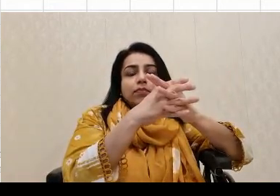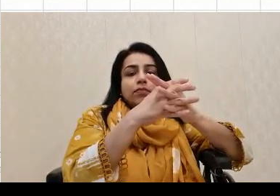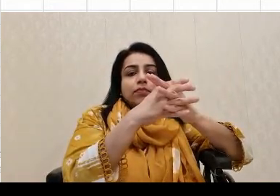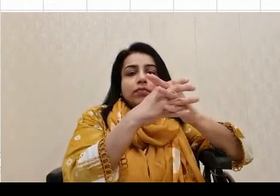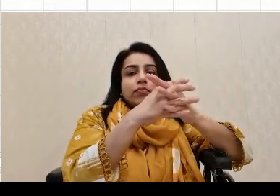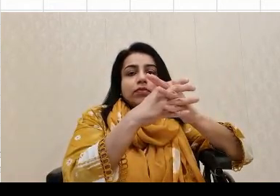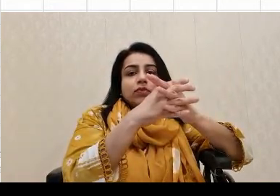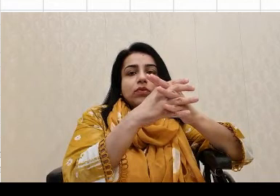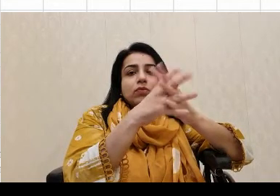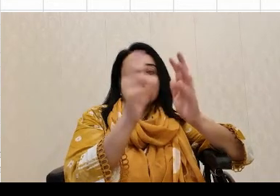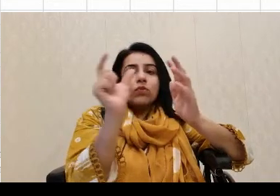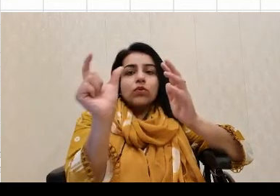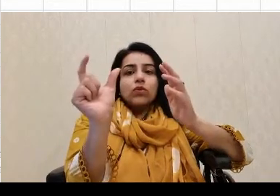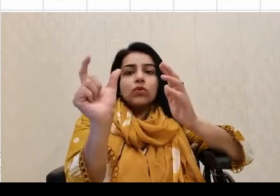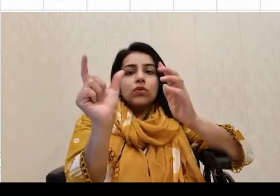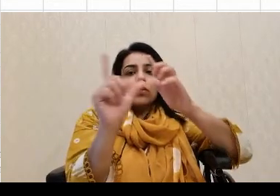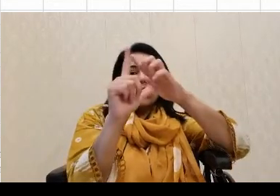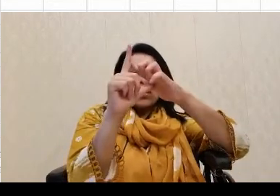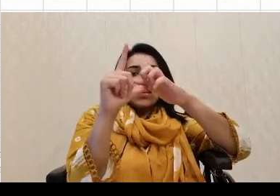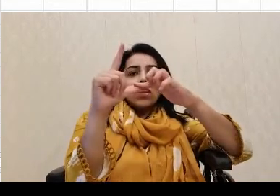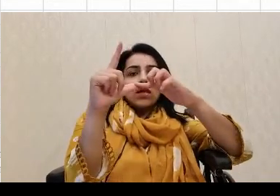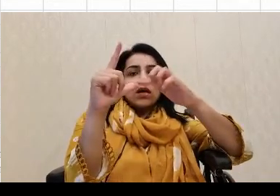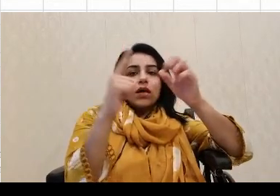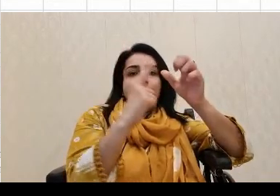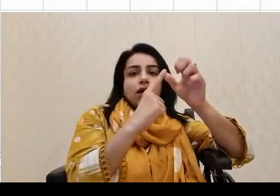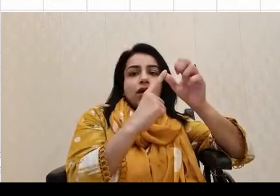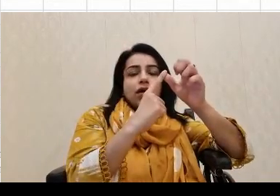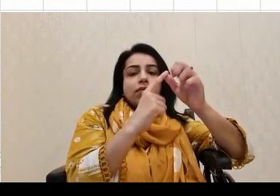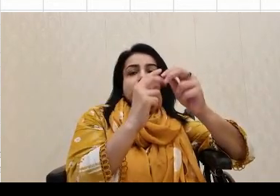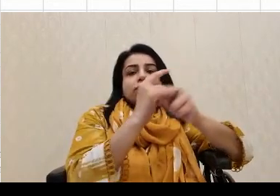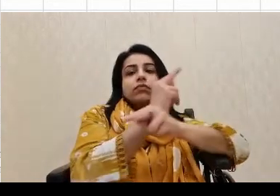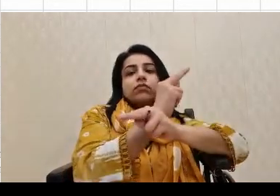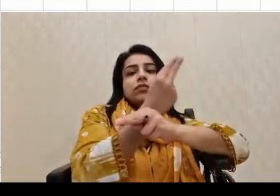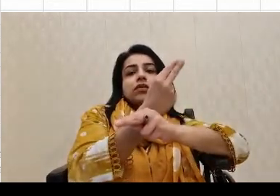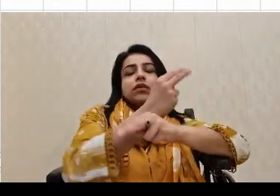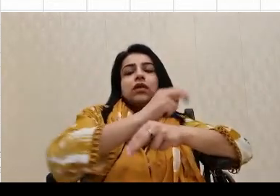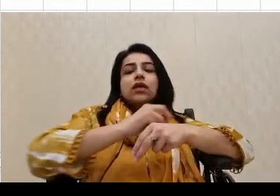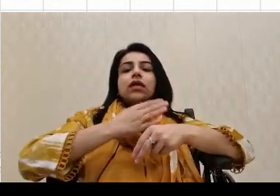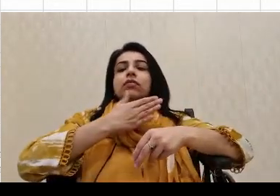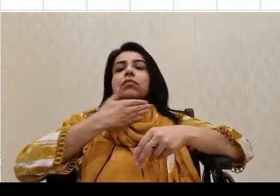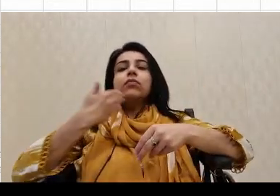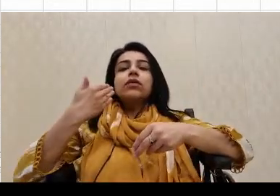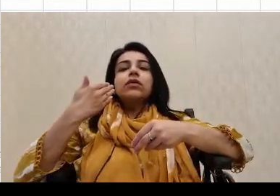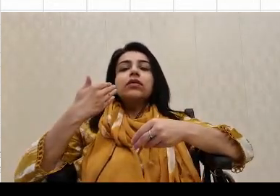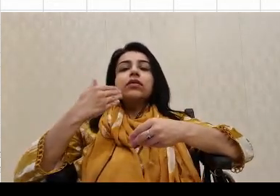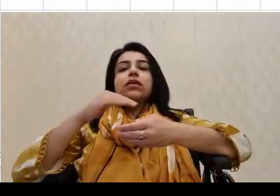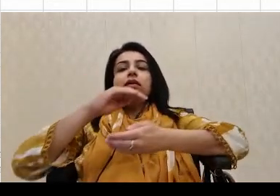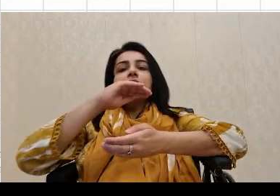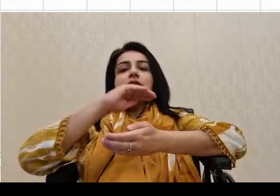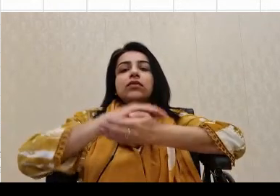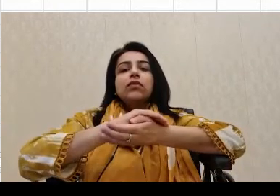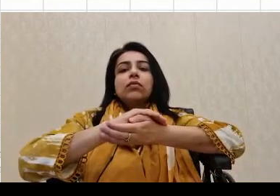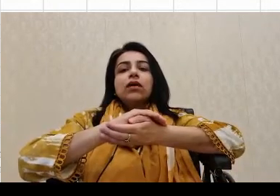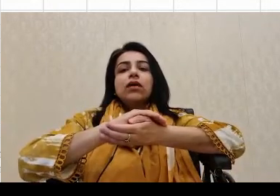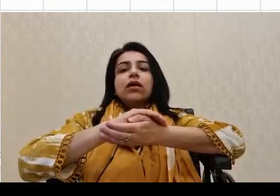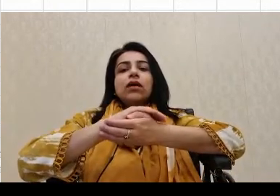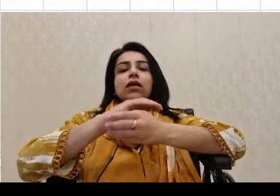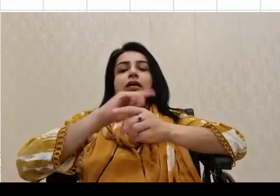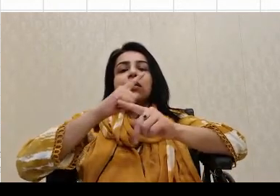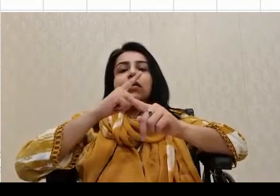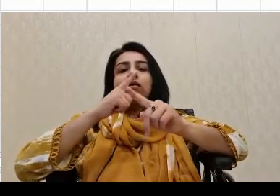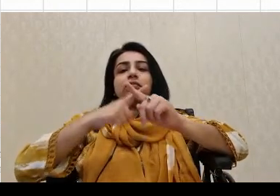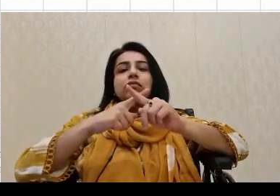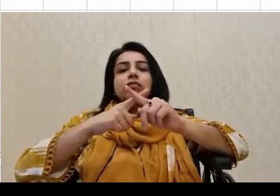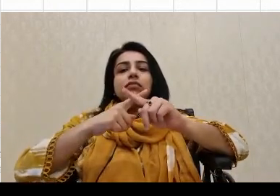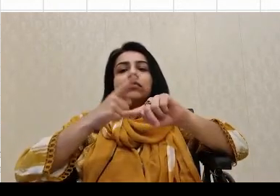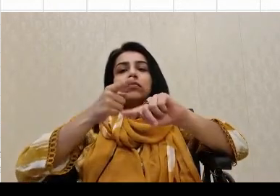है? जितना भी आपने कोई भी फ़ॉर्मूला देना है, मिसाल के तौर पर 2 जमा 2 4